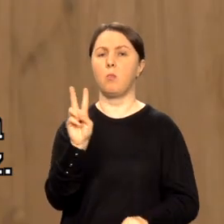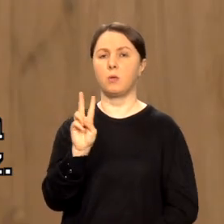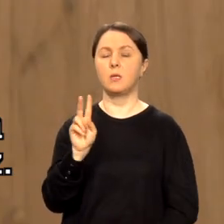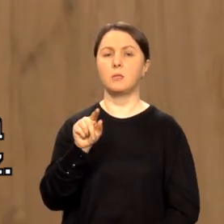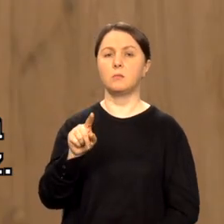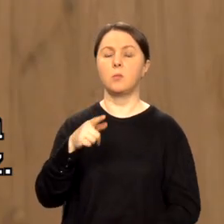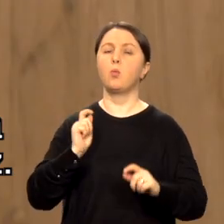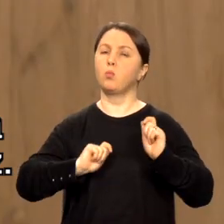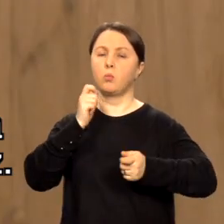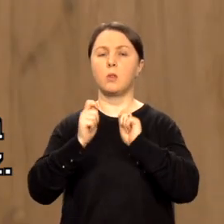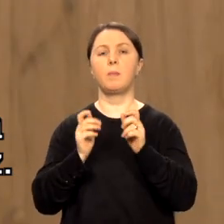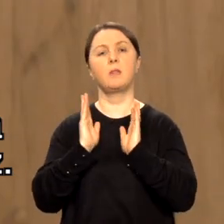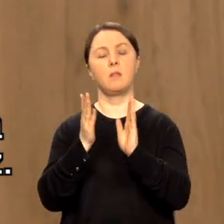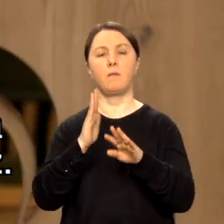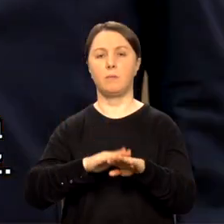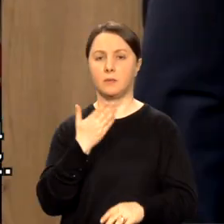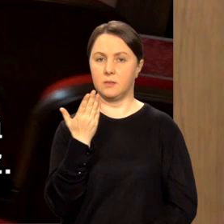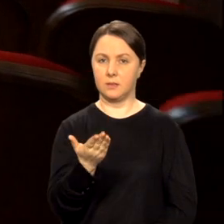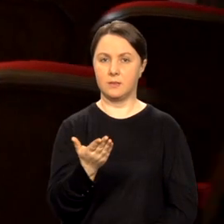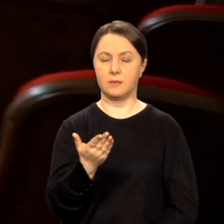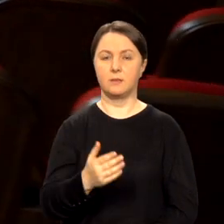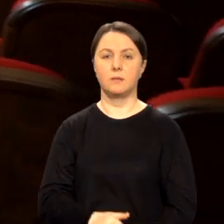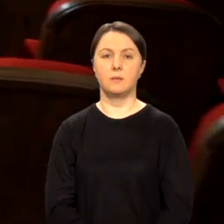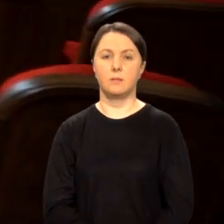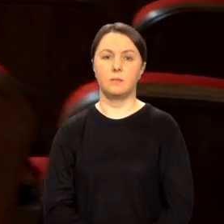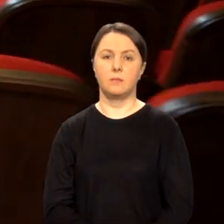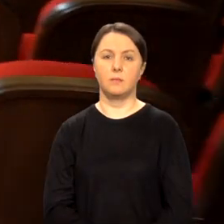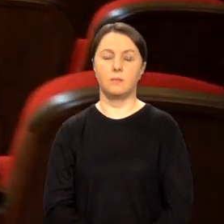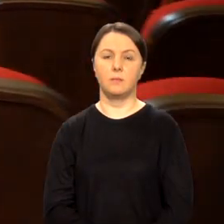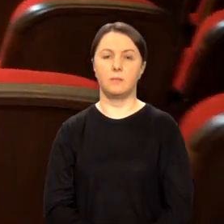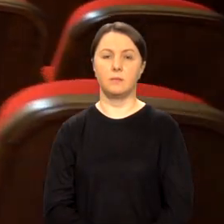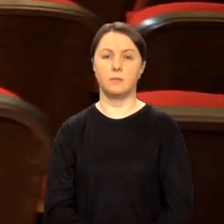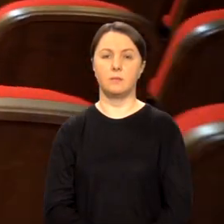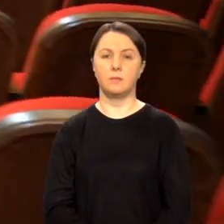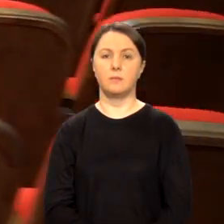modelini uygulamaya devam edeceğiz.